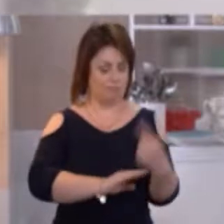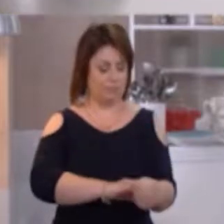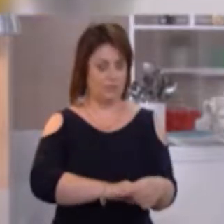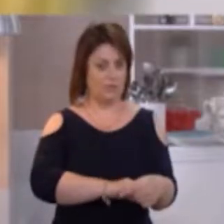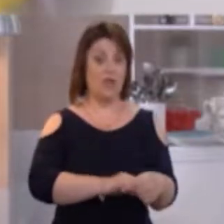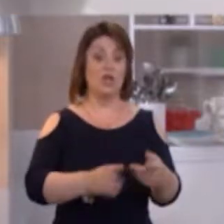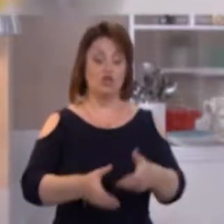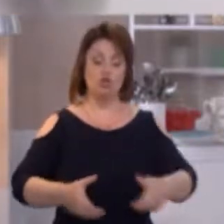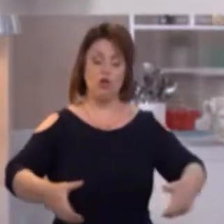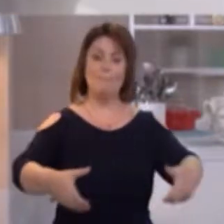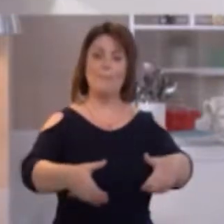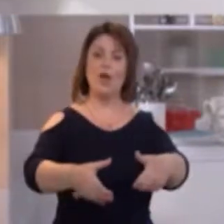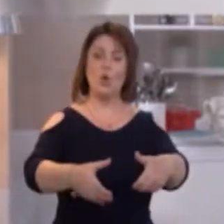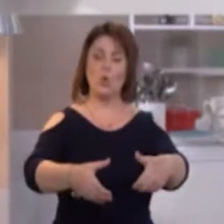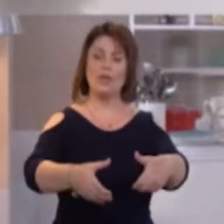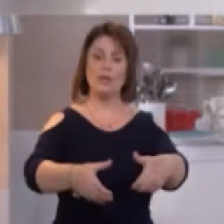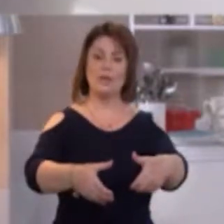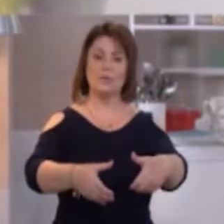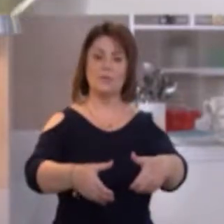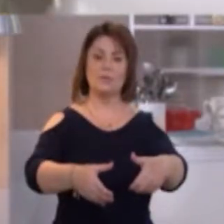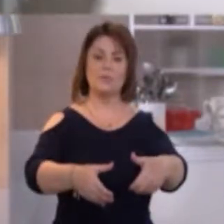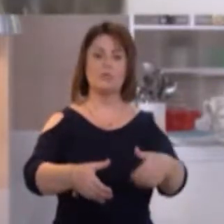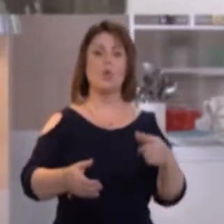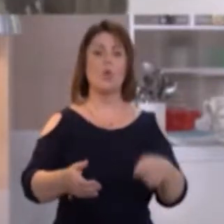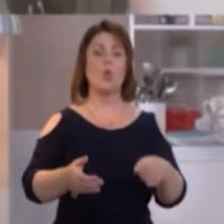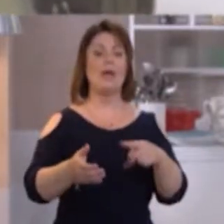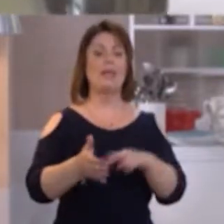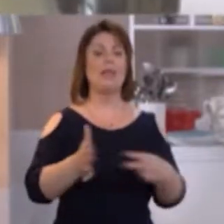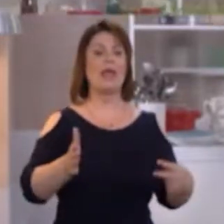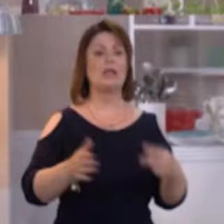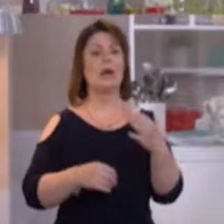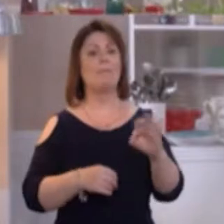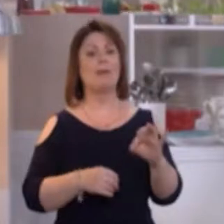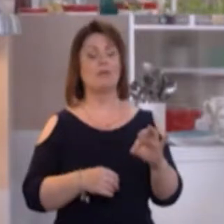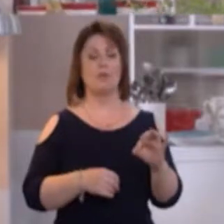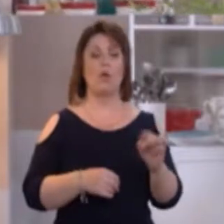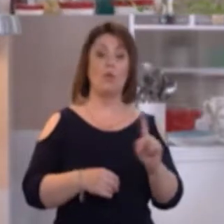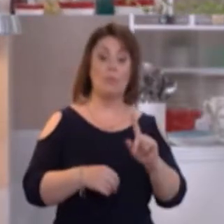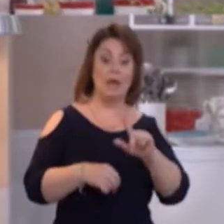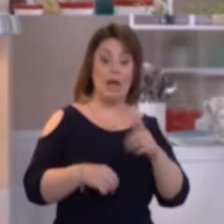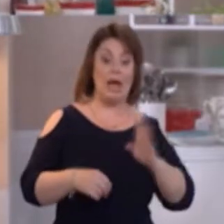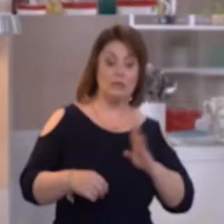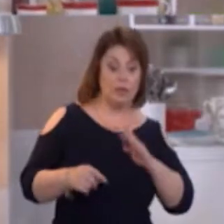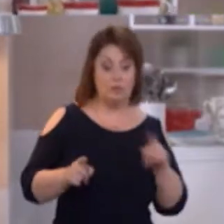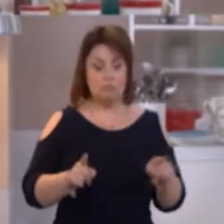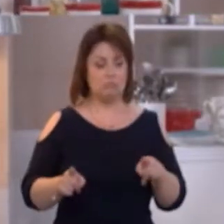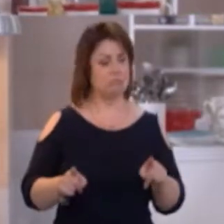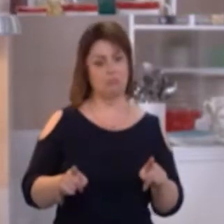Il ciambellone, diciamo, non ha una tecnica molto particolare, nel senso non dobbiamo stare lì attenti